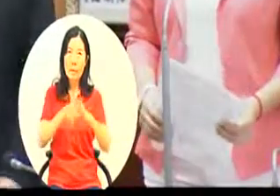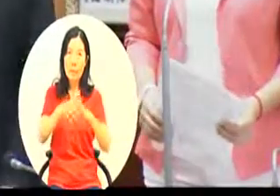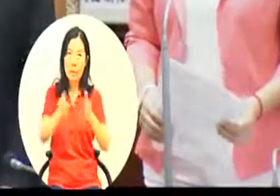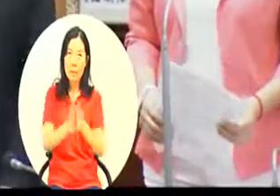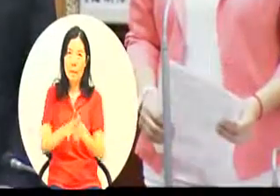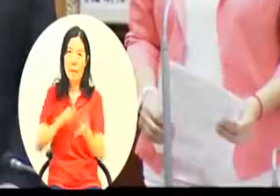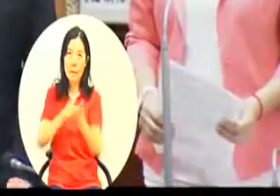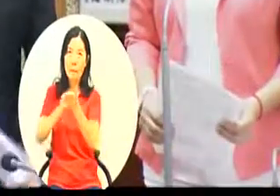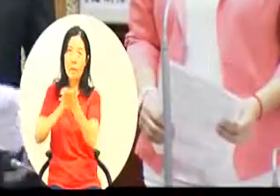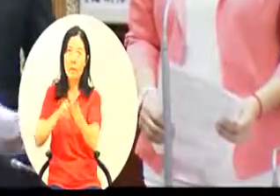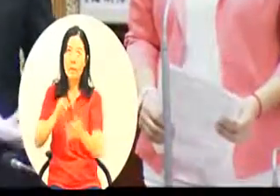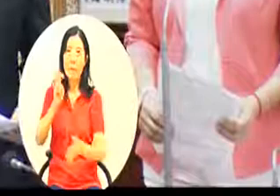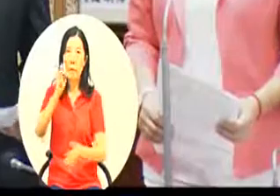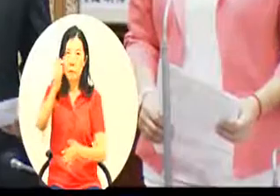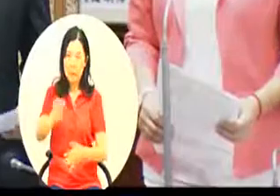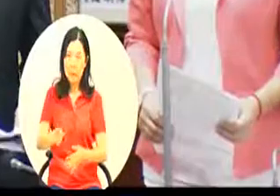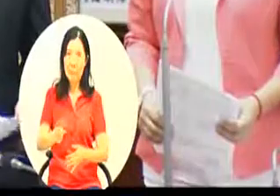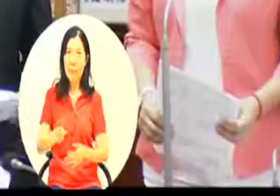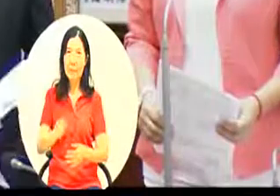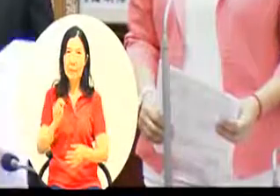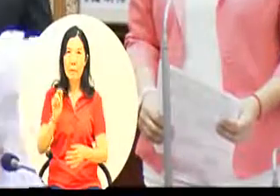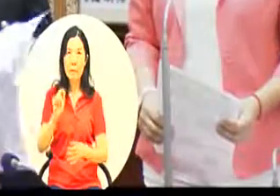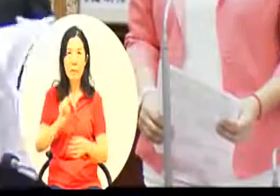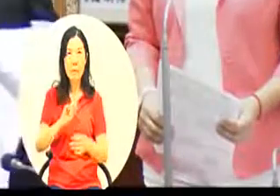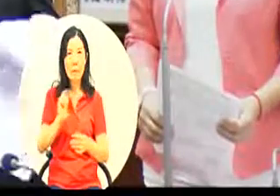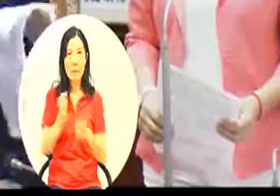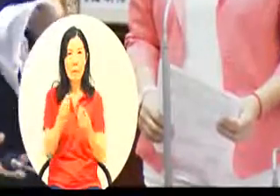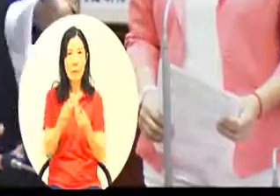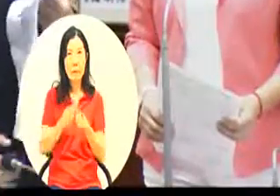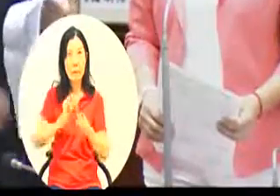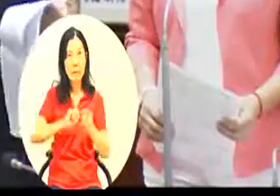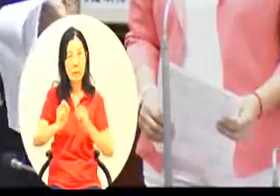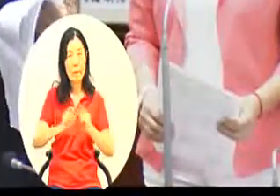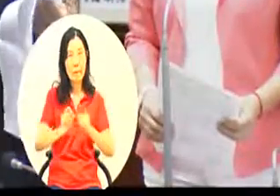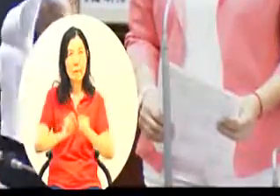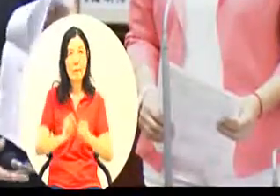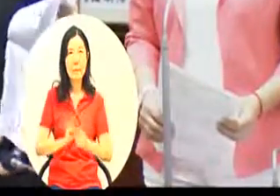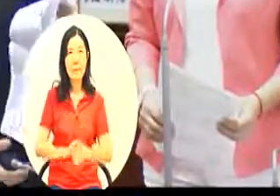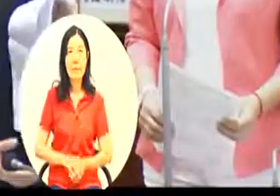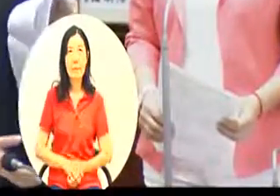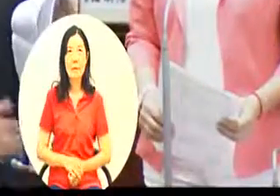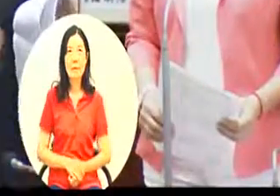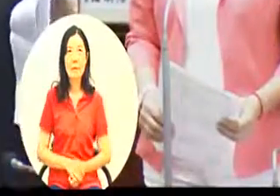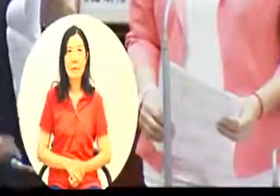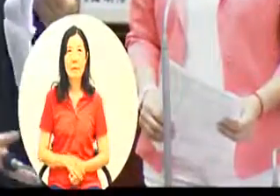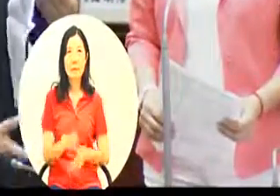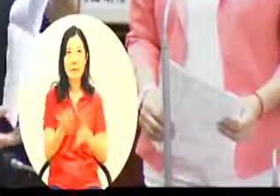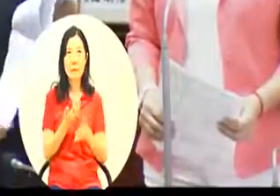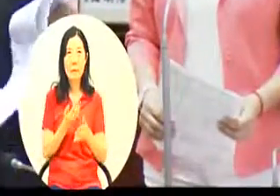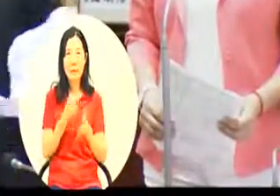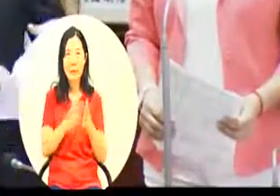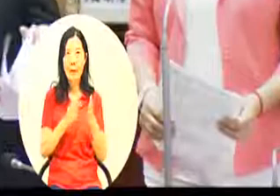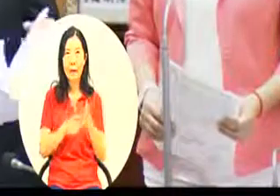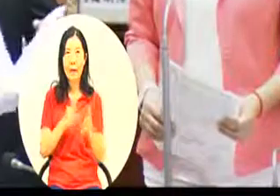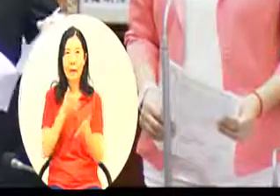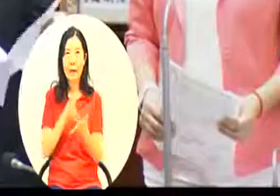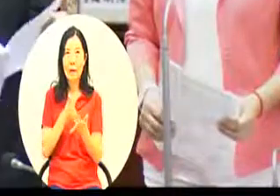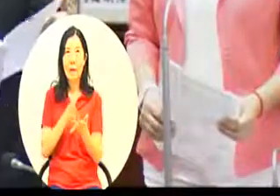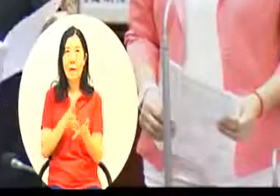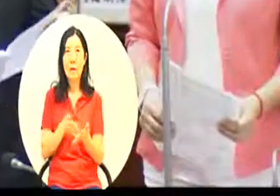20亿经费是怎么规划？ 哦，刚刚已经先有简单讲，基本